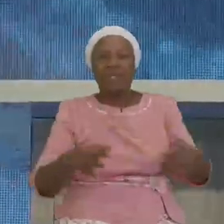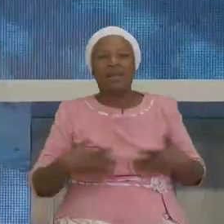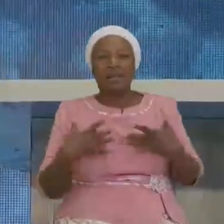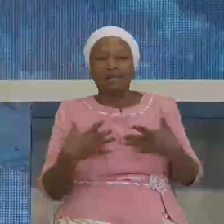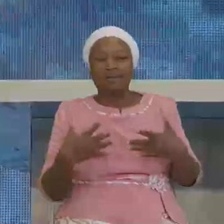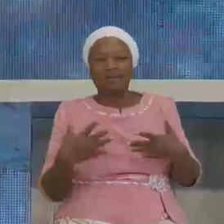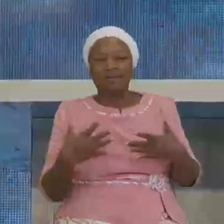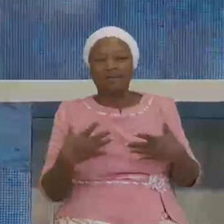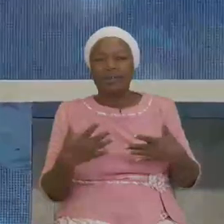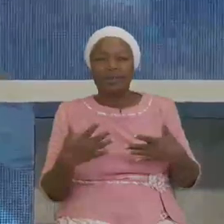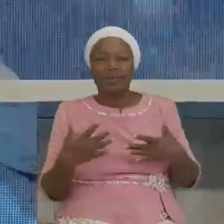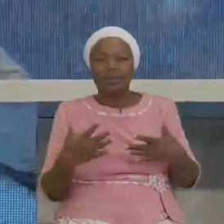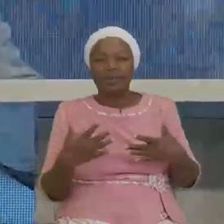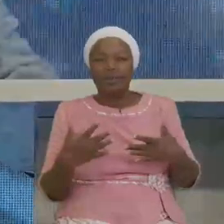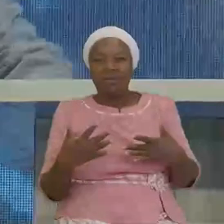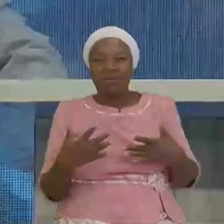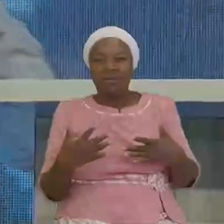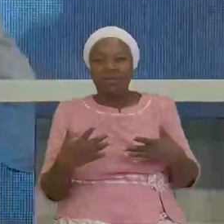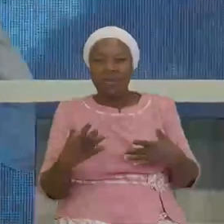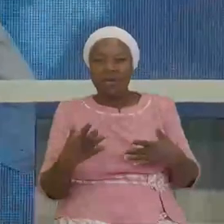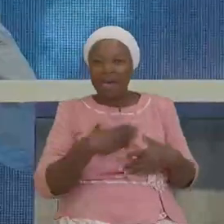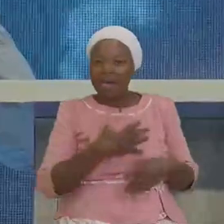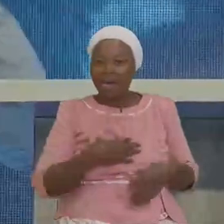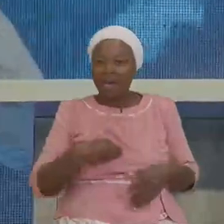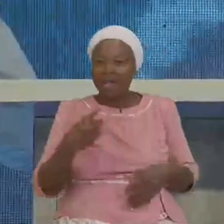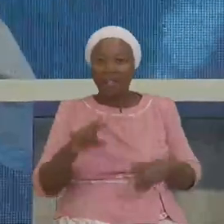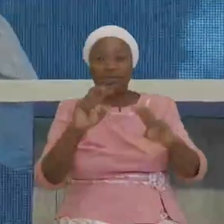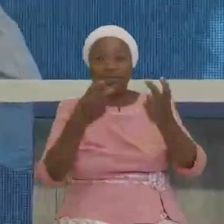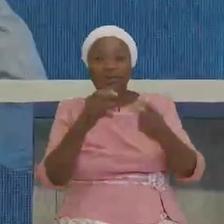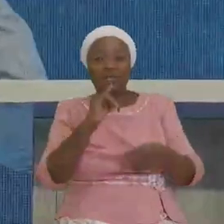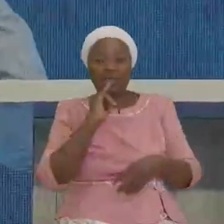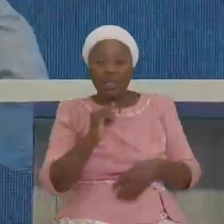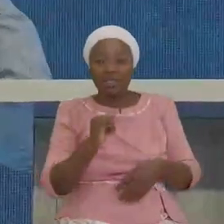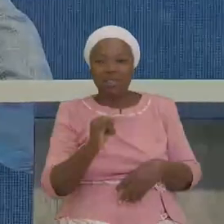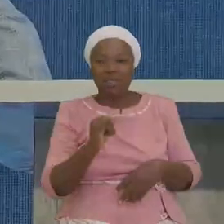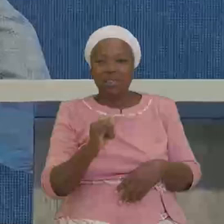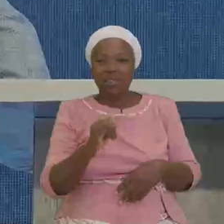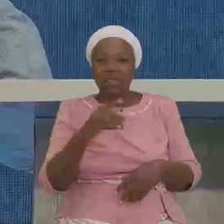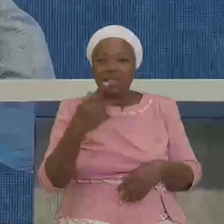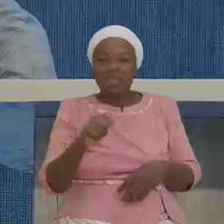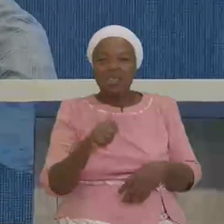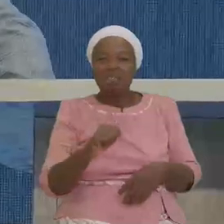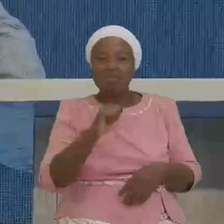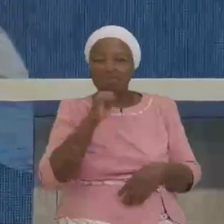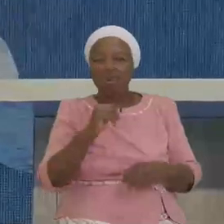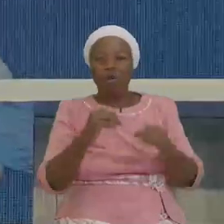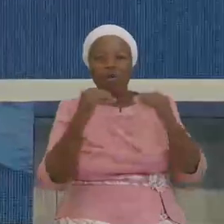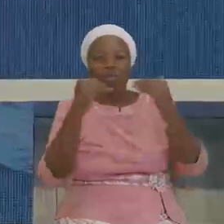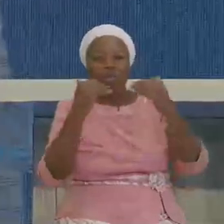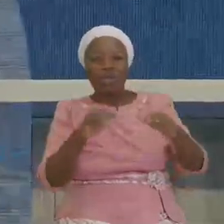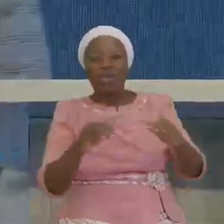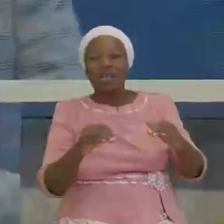Et ce soir, je suis arrivé à un aspect de cette vie abondante. Et le titre